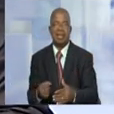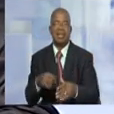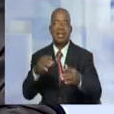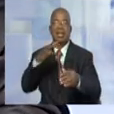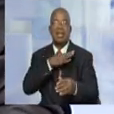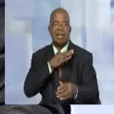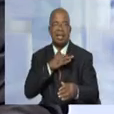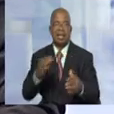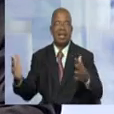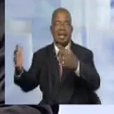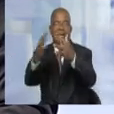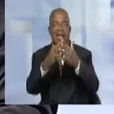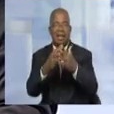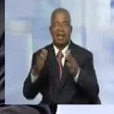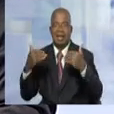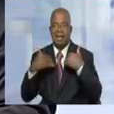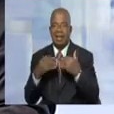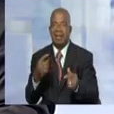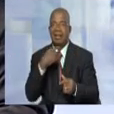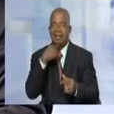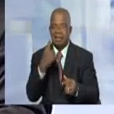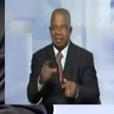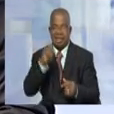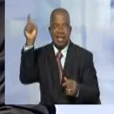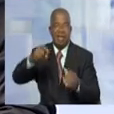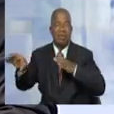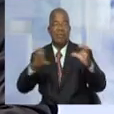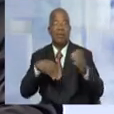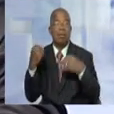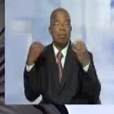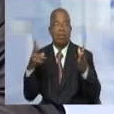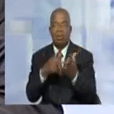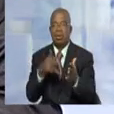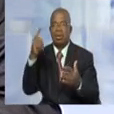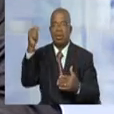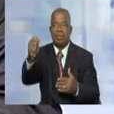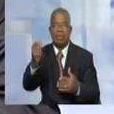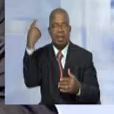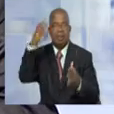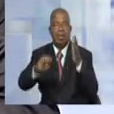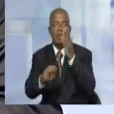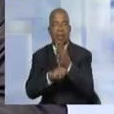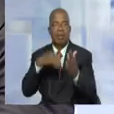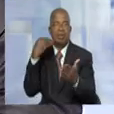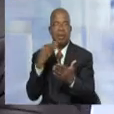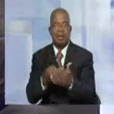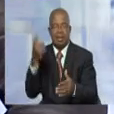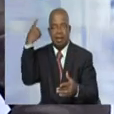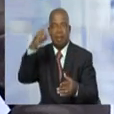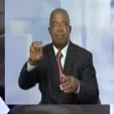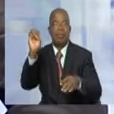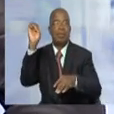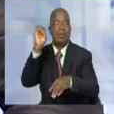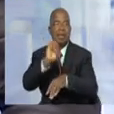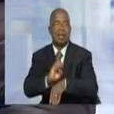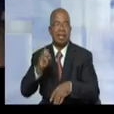délégation américaine a annoncé l'exécution des projets de culture de Jatropha pour l'autonomie financière des églises évangéliques ivoiriennes.